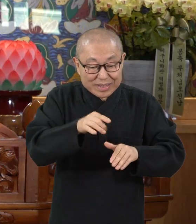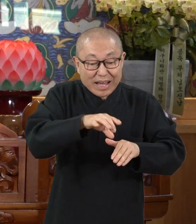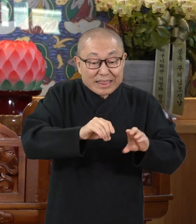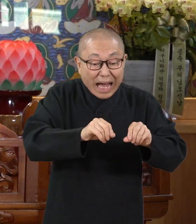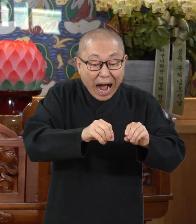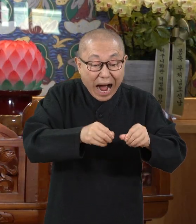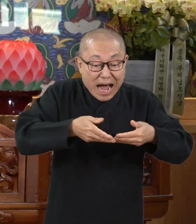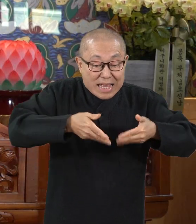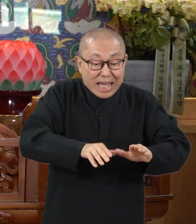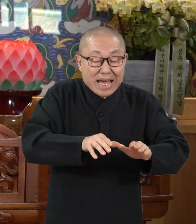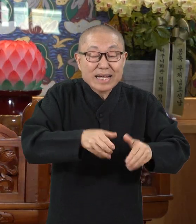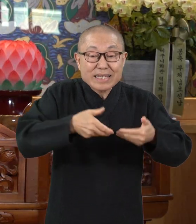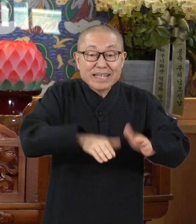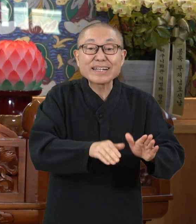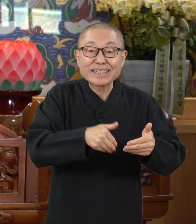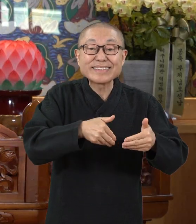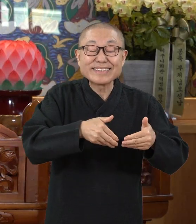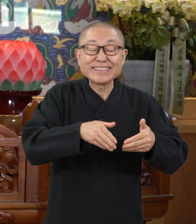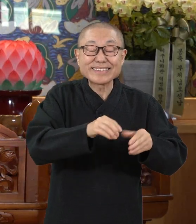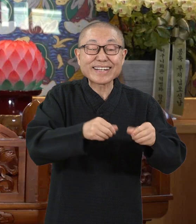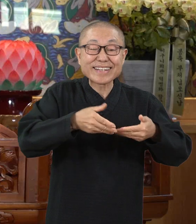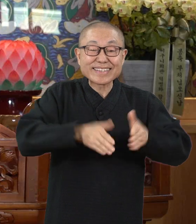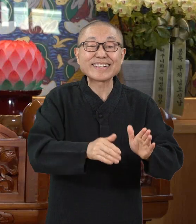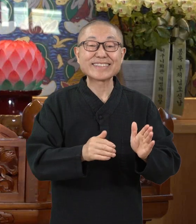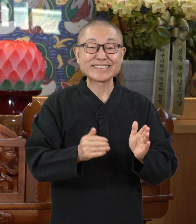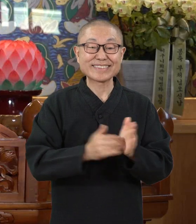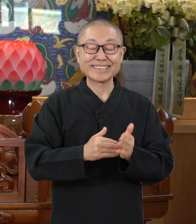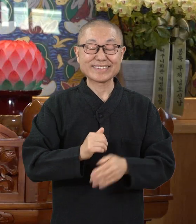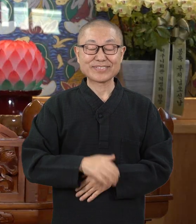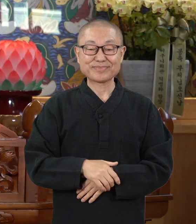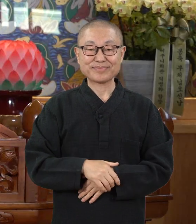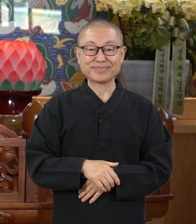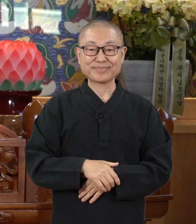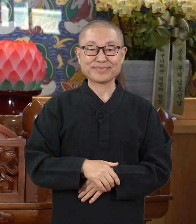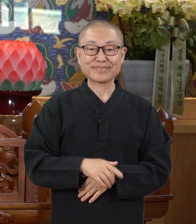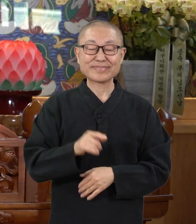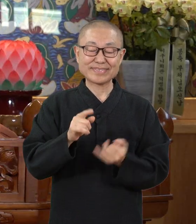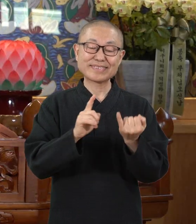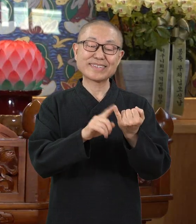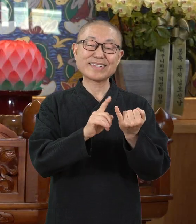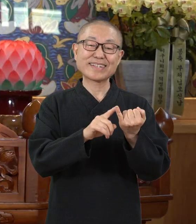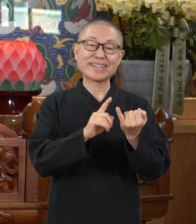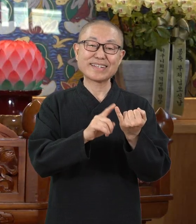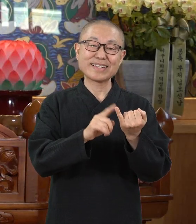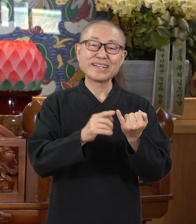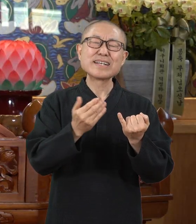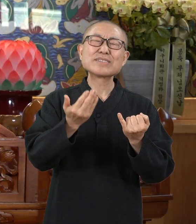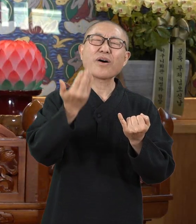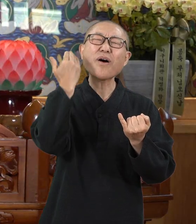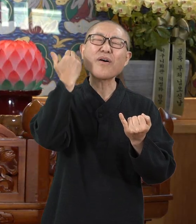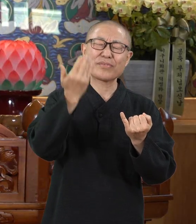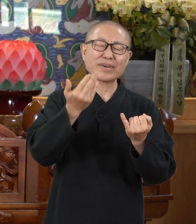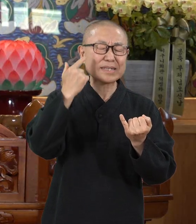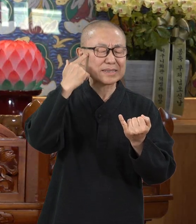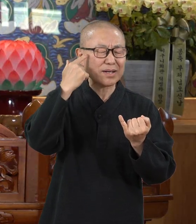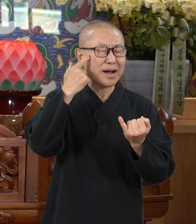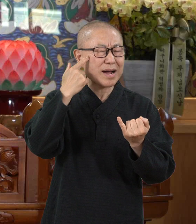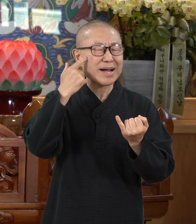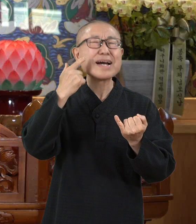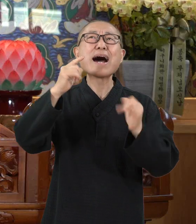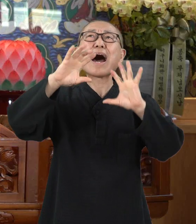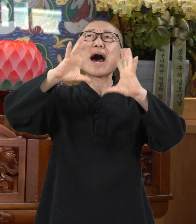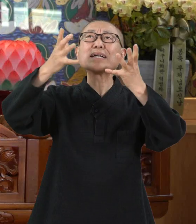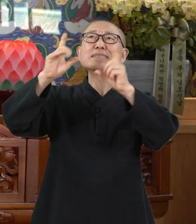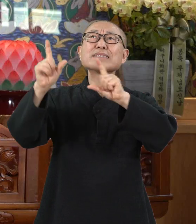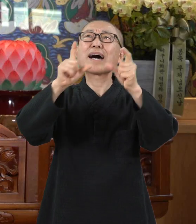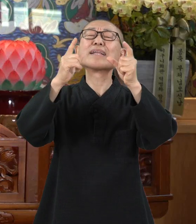내려와서 지상에 이제 태어났어요. 근데 이 여인은 전생을 기억하는 그런